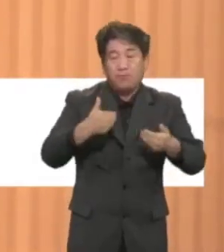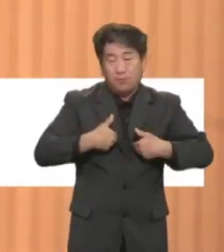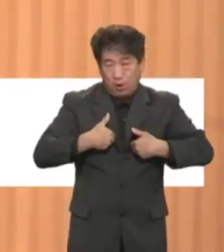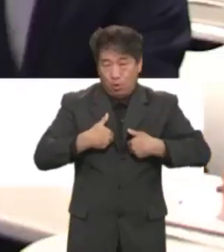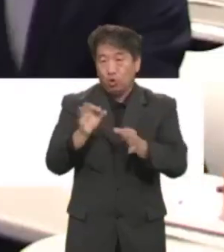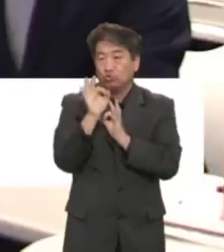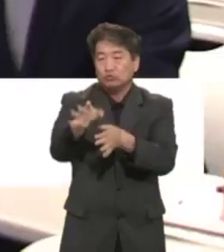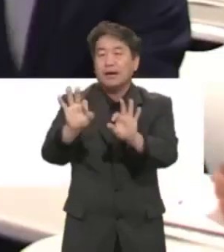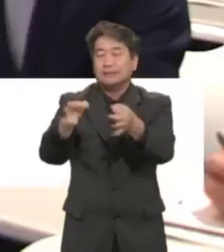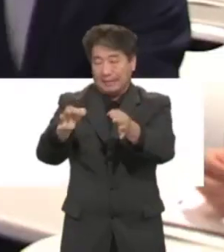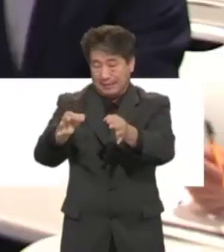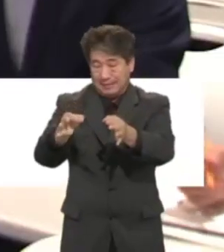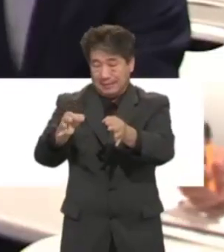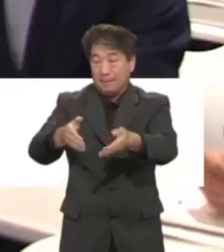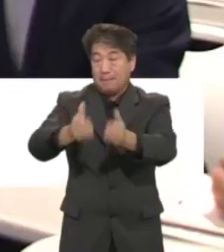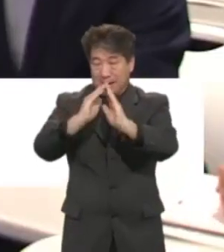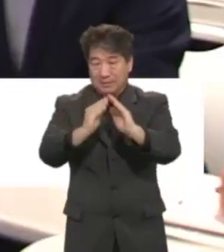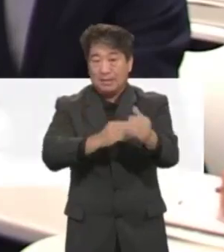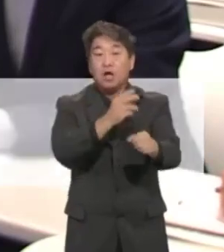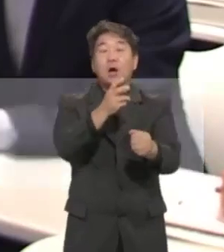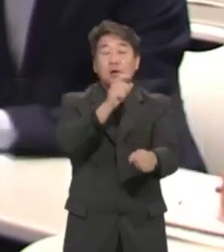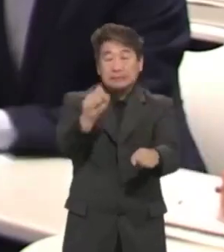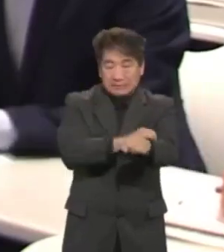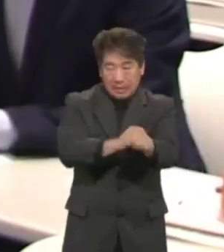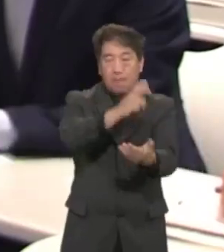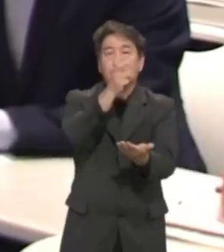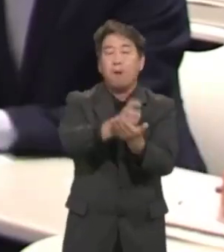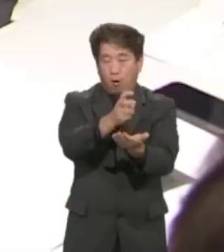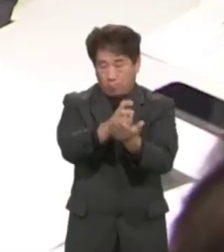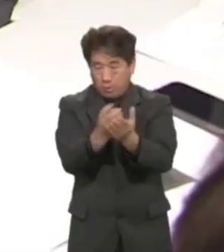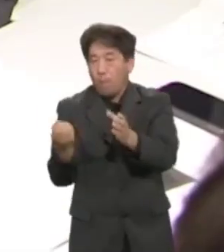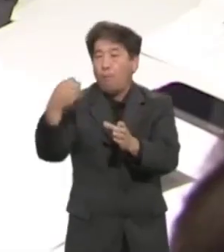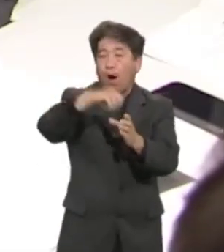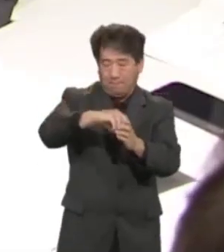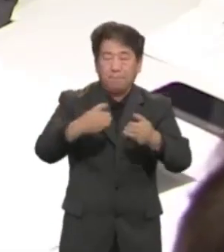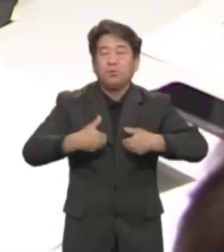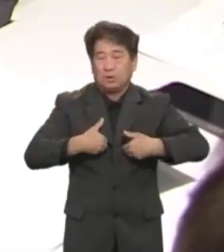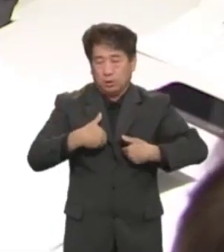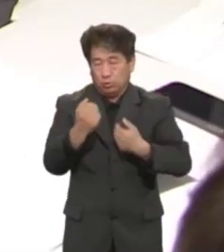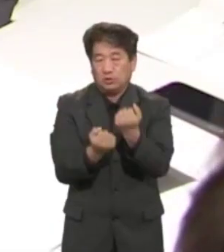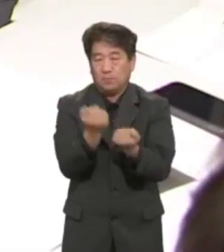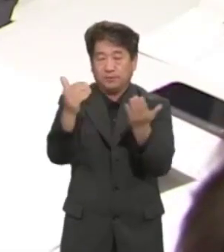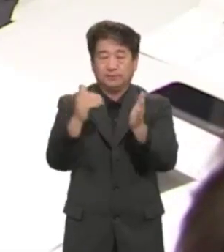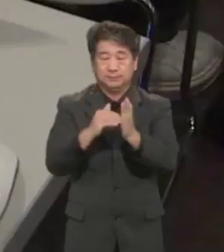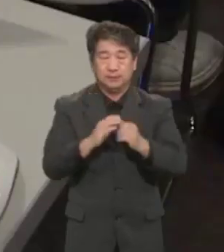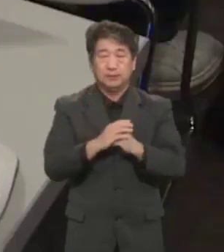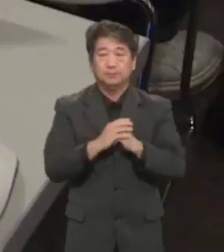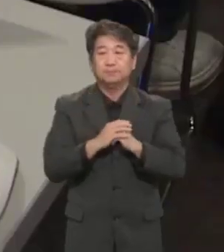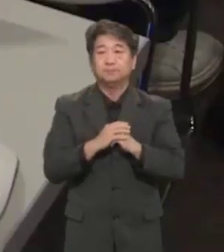투자은행 설립 관련 특례와 인재 육상 관련 특례 등에 포함된 특별법 제정에 필요하다고 주장했습니다